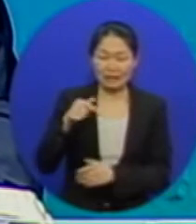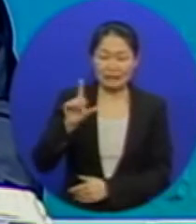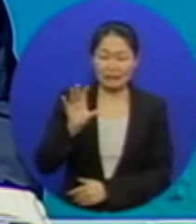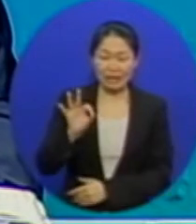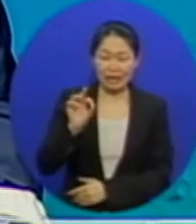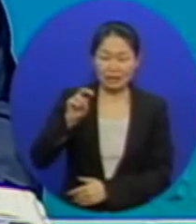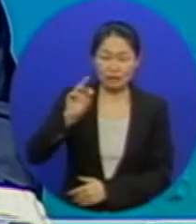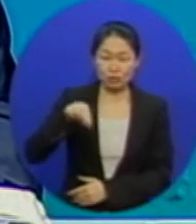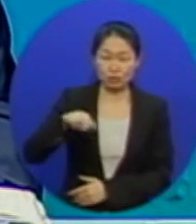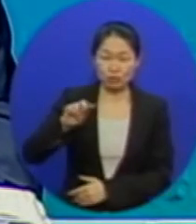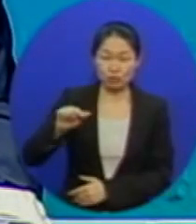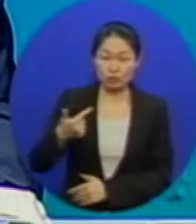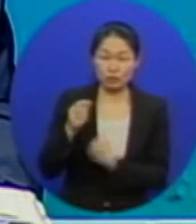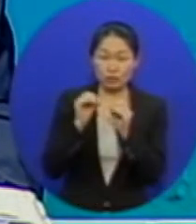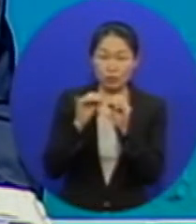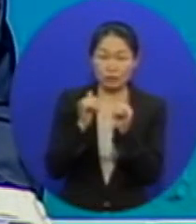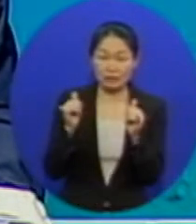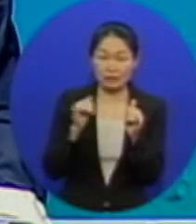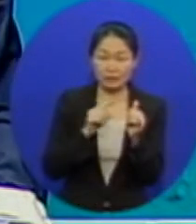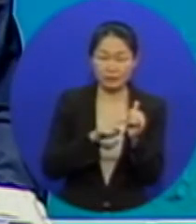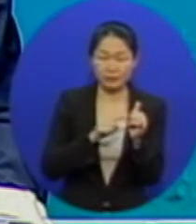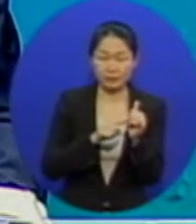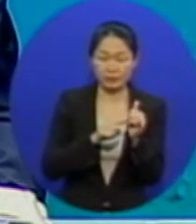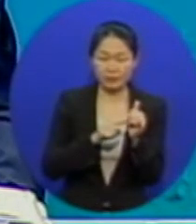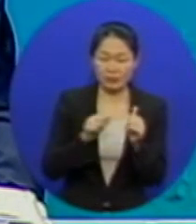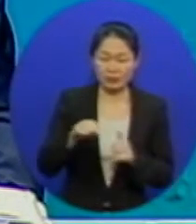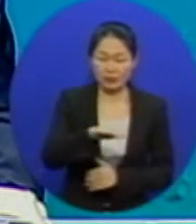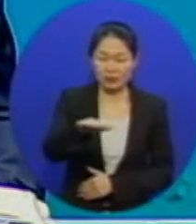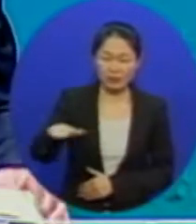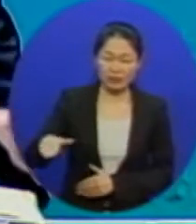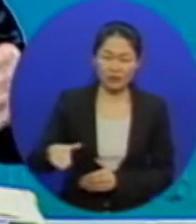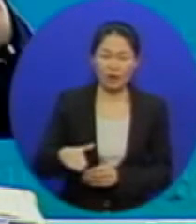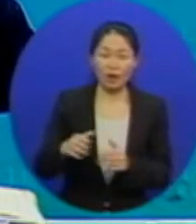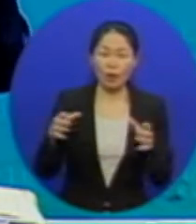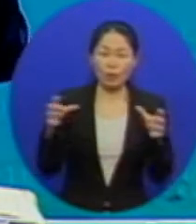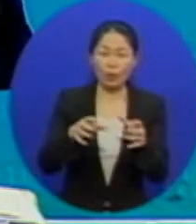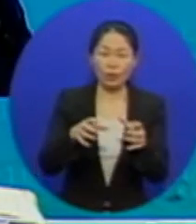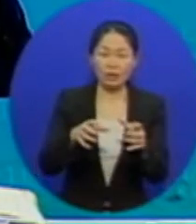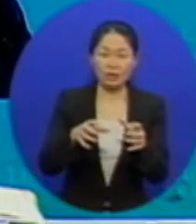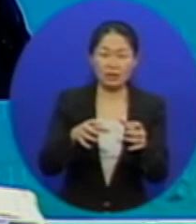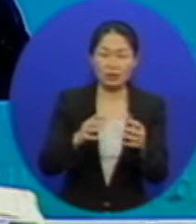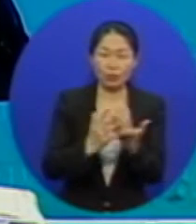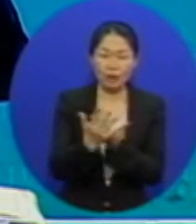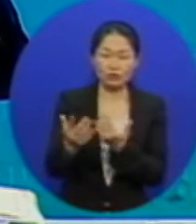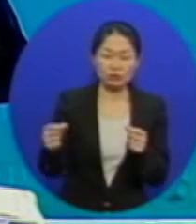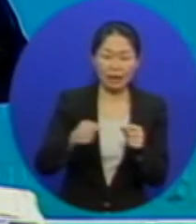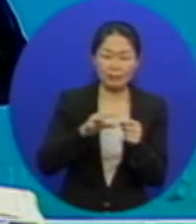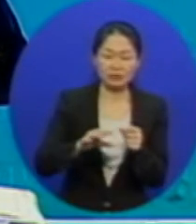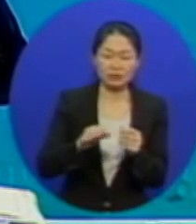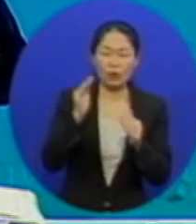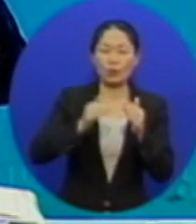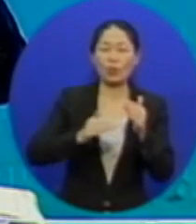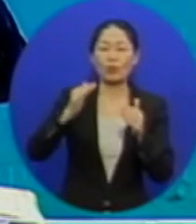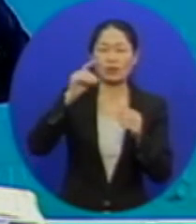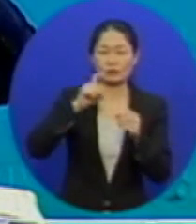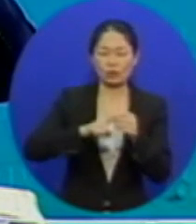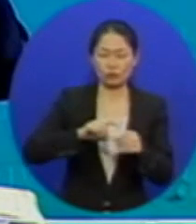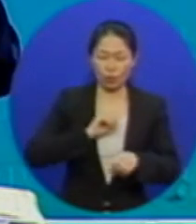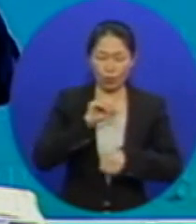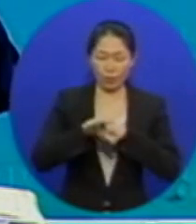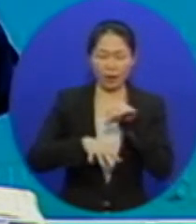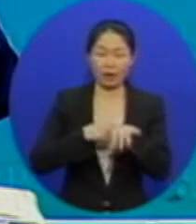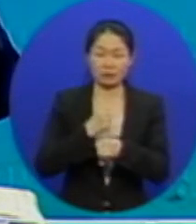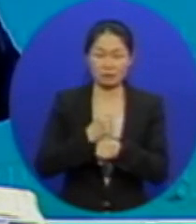전도사님이 그 모인 회정 들 앞에 나가서 공개 자백을 하는 것입니다 그